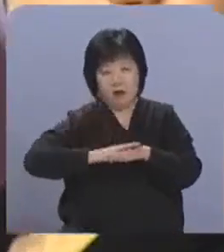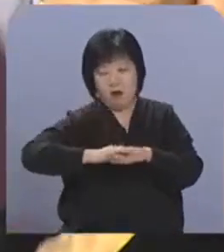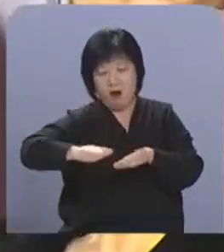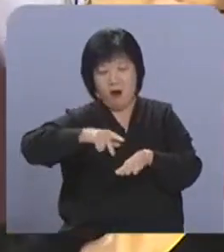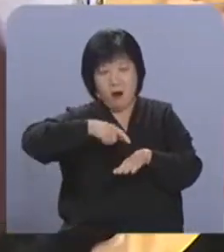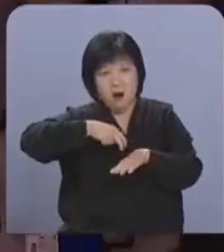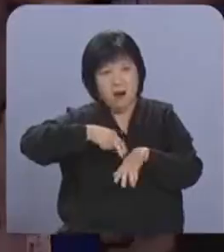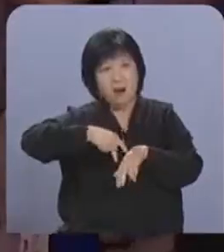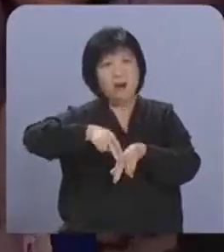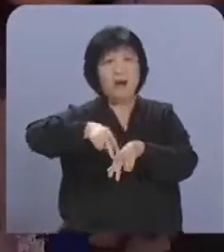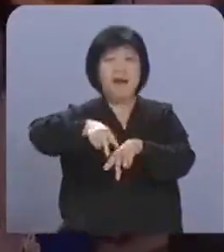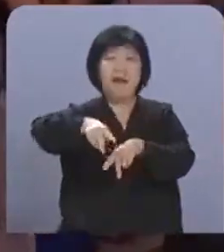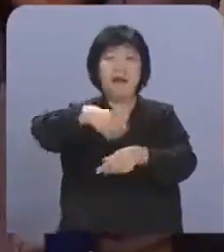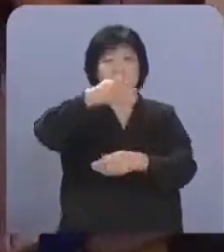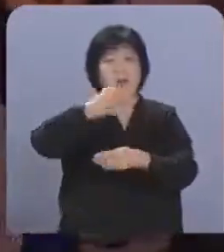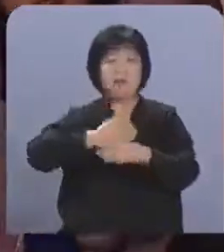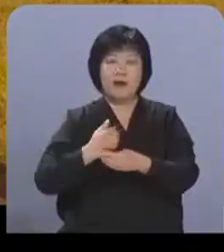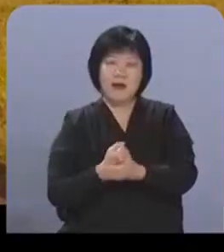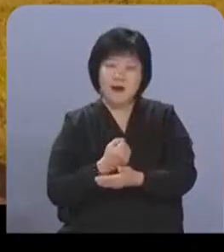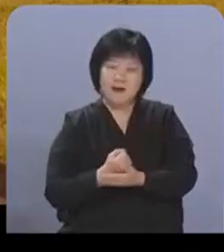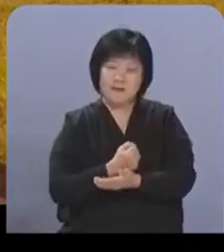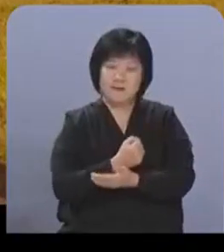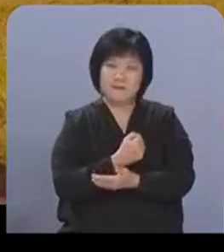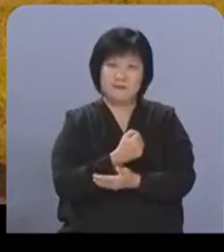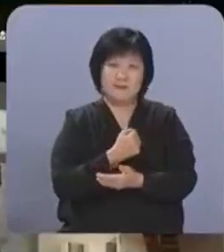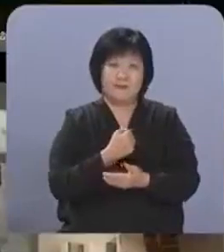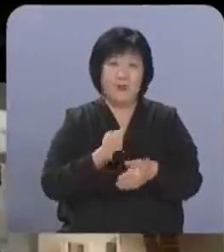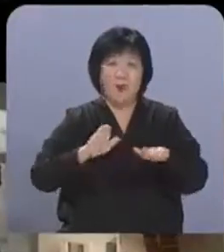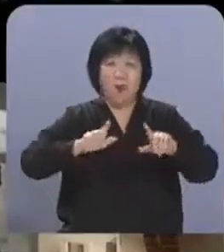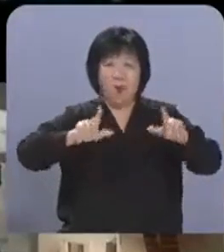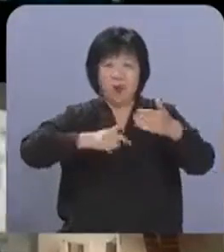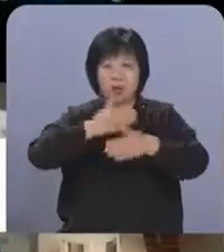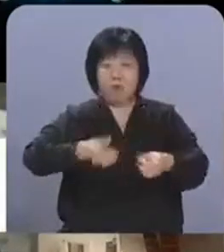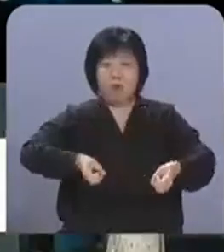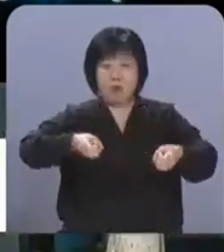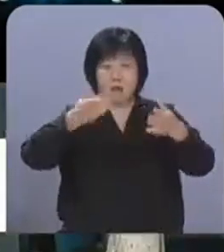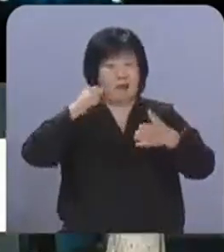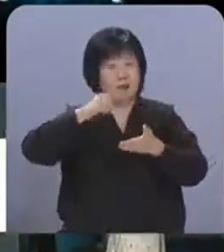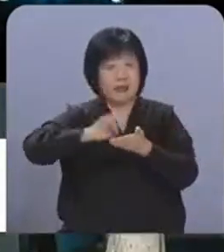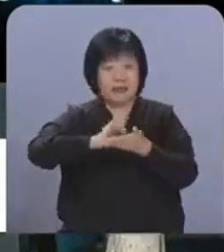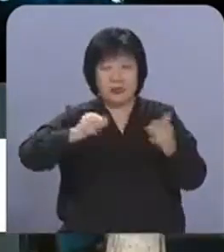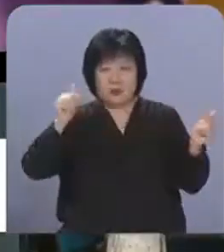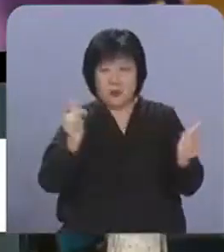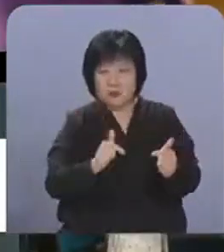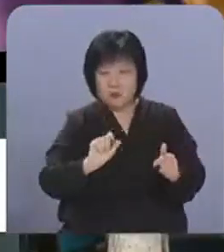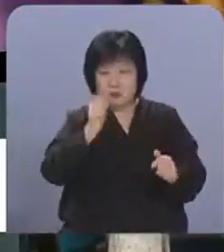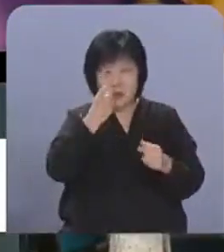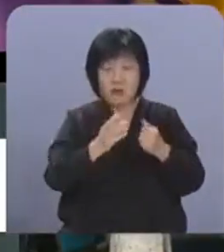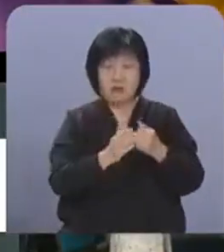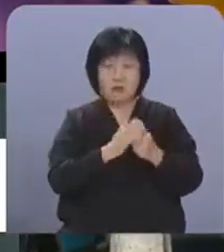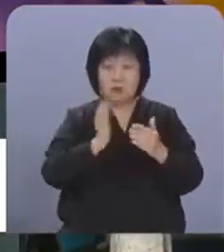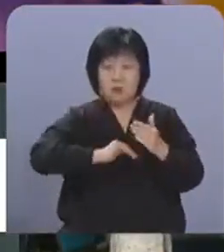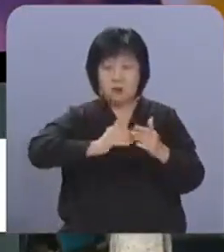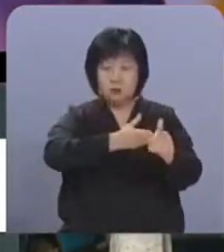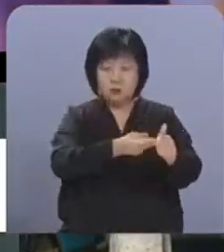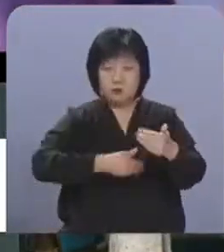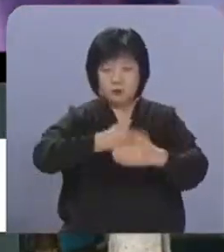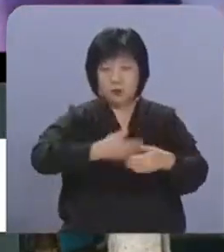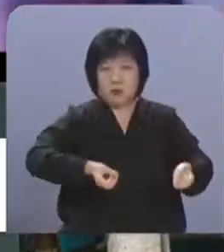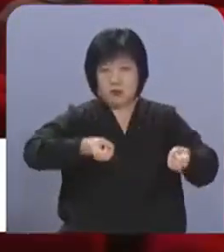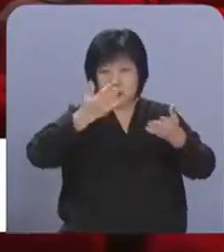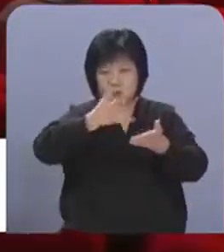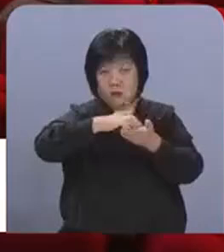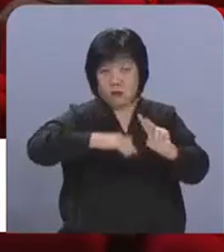폐막의 아쉬움을 달랬습니다. 올해 영화제는 예산 감소로 공식 초청 작품 수가